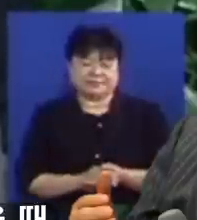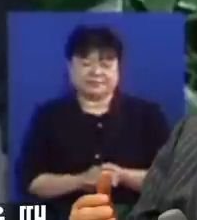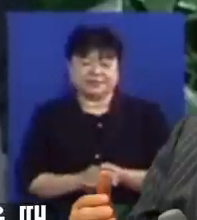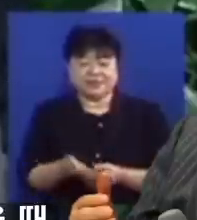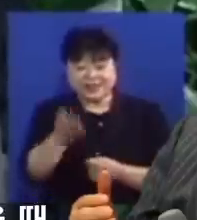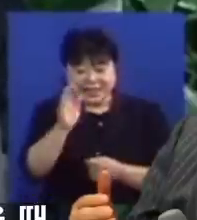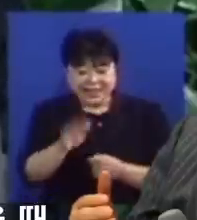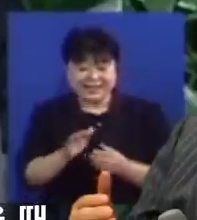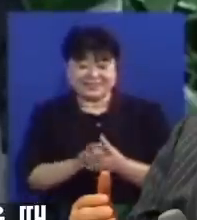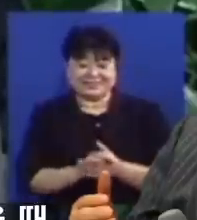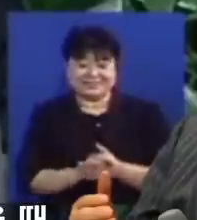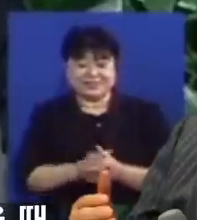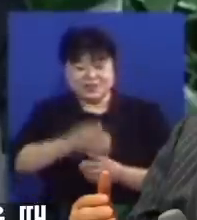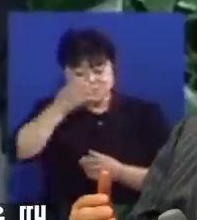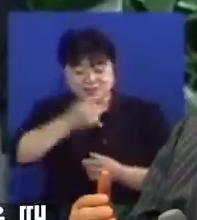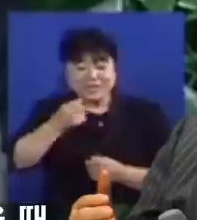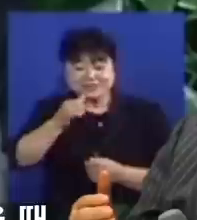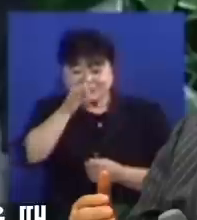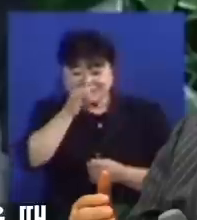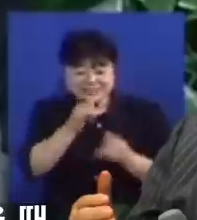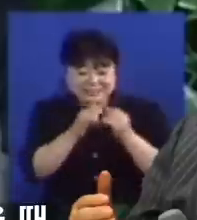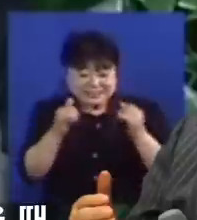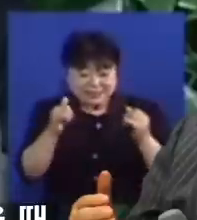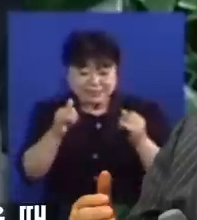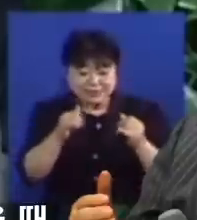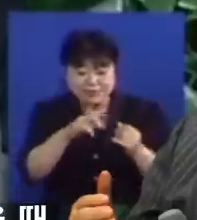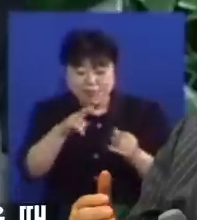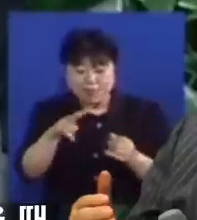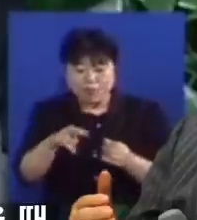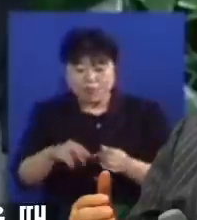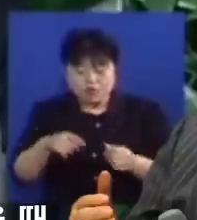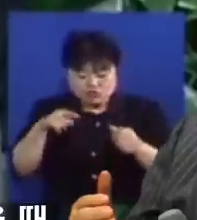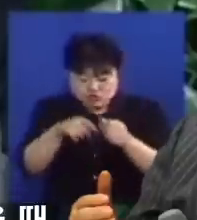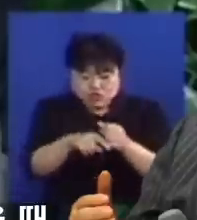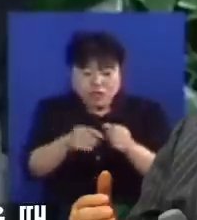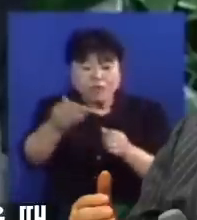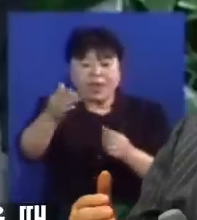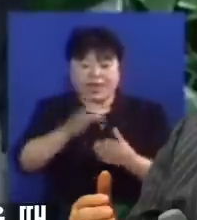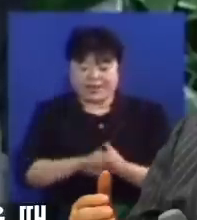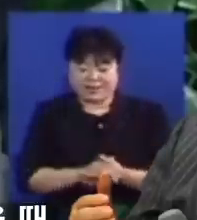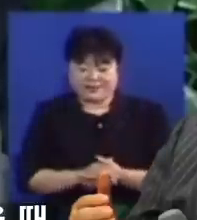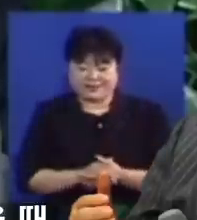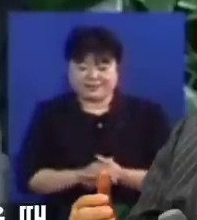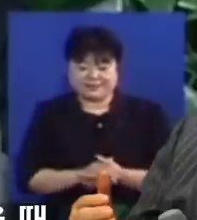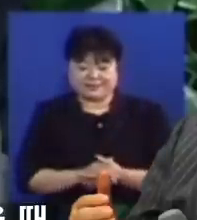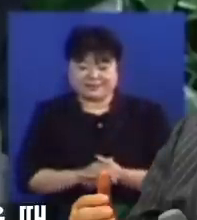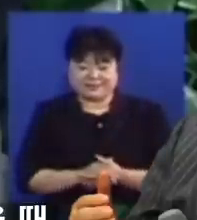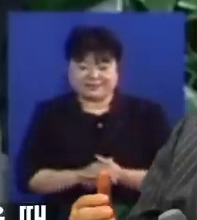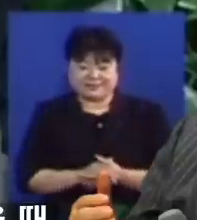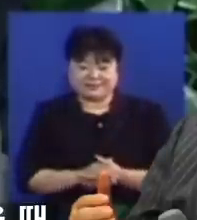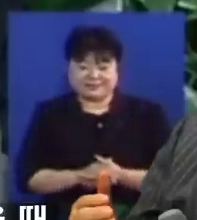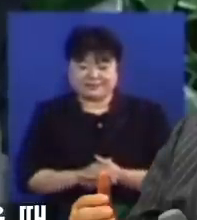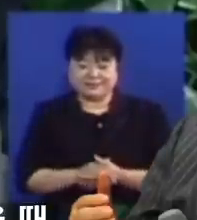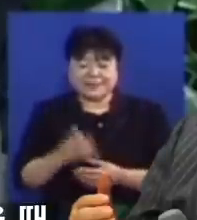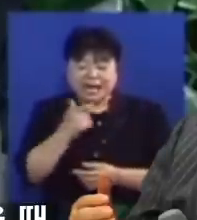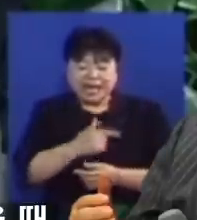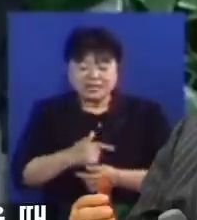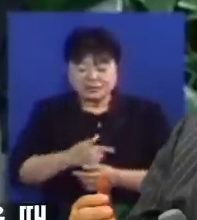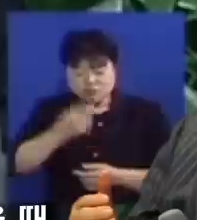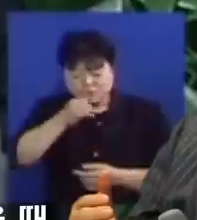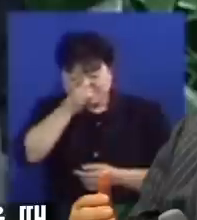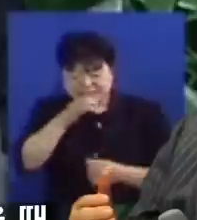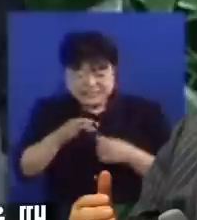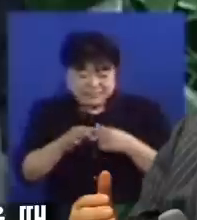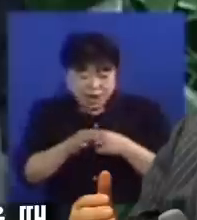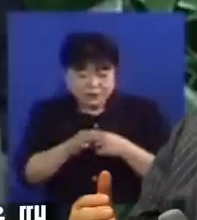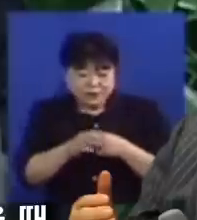그런데 꿈을 품은 사람을 사람들은 죽여버리려고 하지만은 일단 가슴에 꿈을 품은 사람은 그렇게